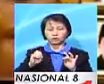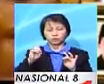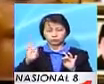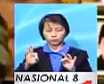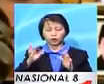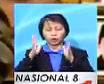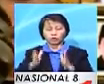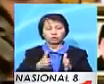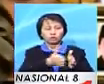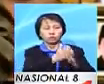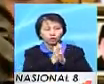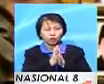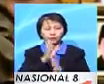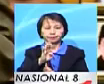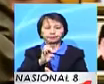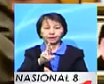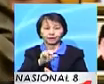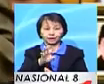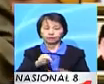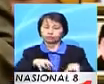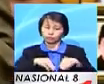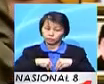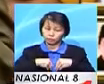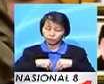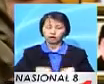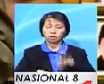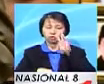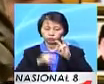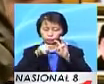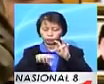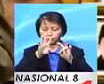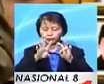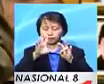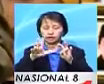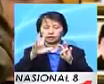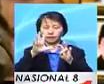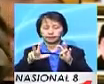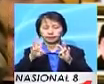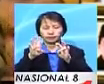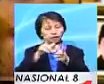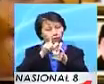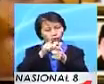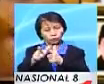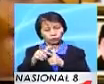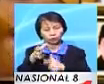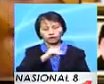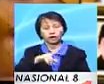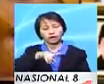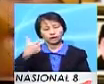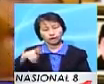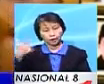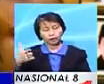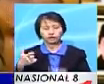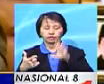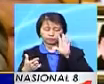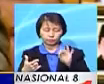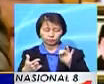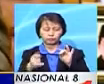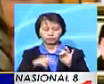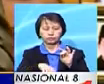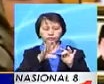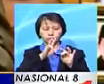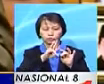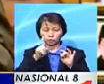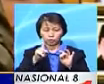8.259 juta permohon BRIM diterima, di mana 7.437 permohonan diluluskan, manakala baki